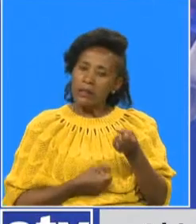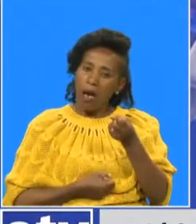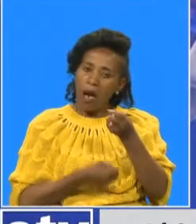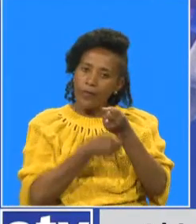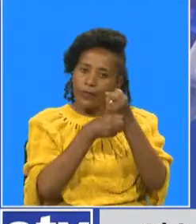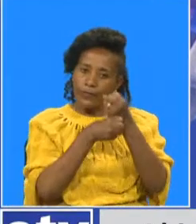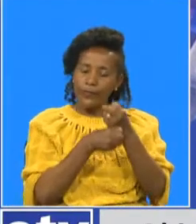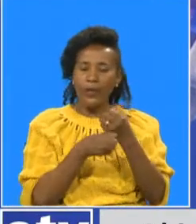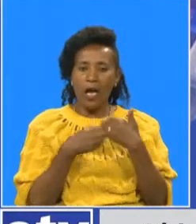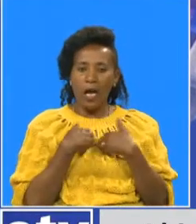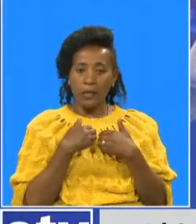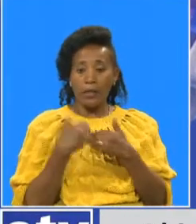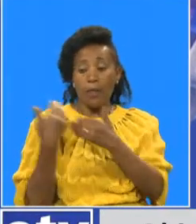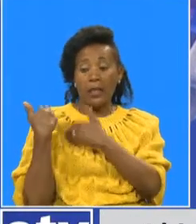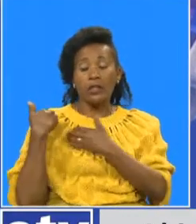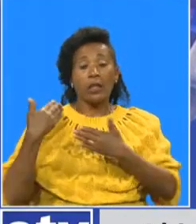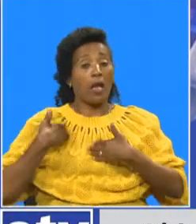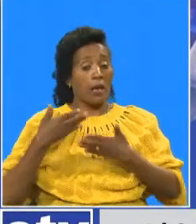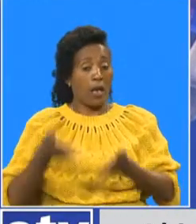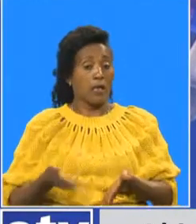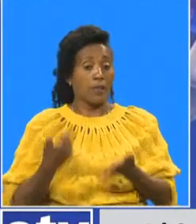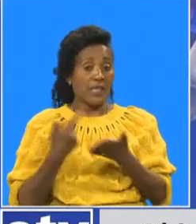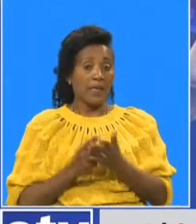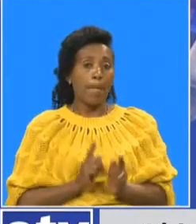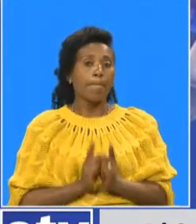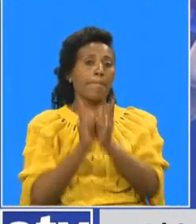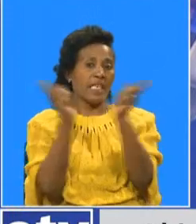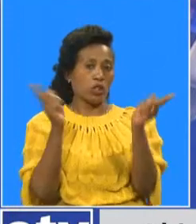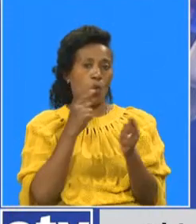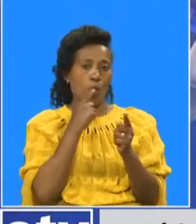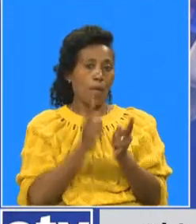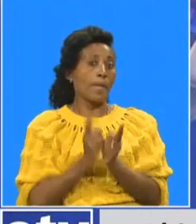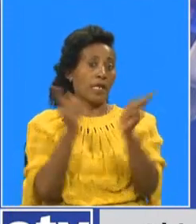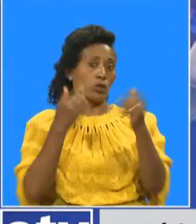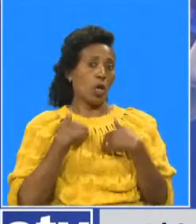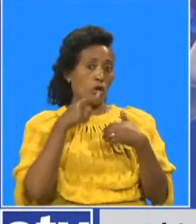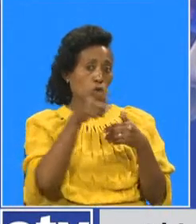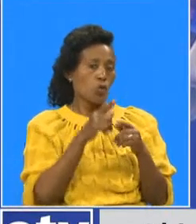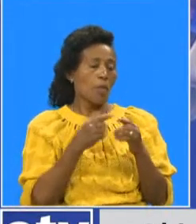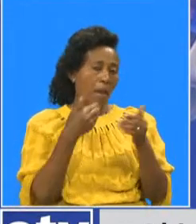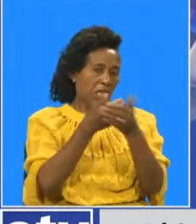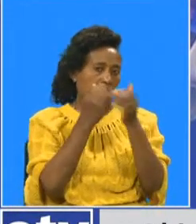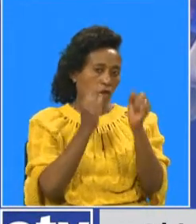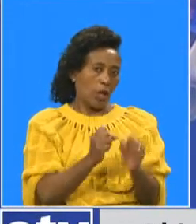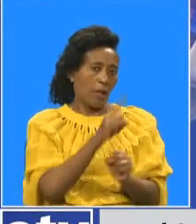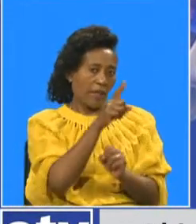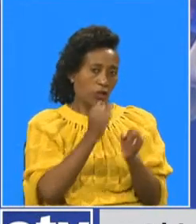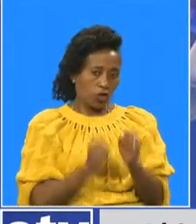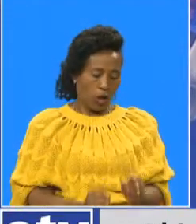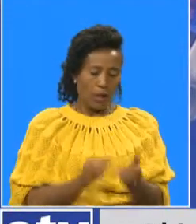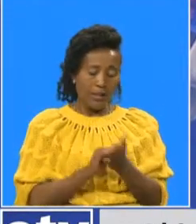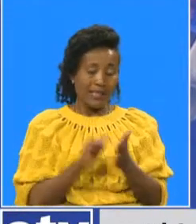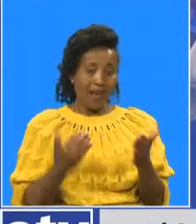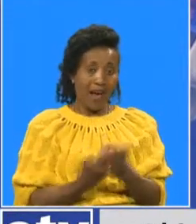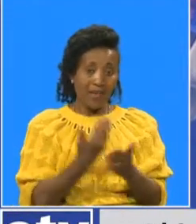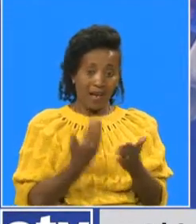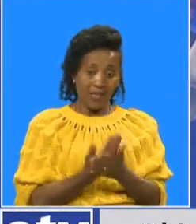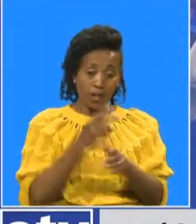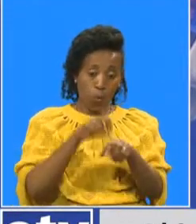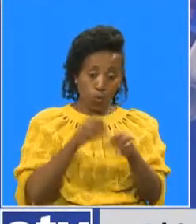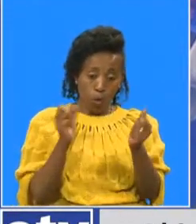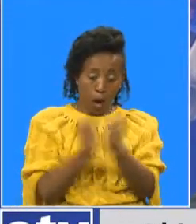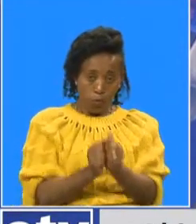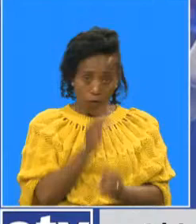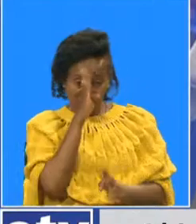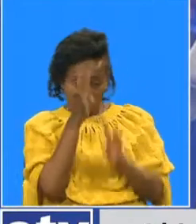ድጋፍ እንትን አለን፣ ባለስልጣን አለን እዚህ ሜክሲኮ ያለው እና እሱንም አፕሮች ማድረግ ይቻላል። በተለይ እንዲህ አይነት አዳዲስ ከወቅቱ ጋር